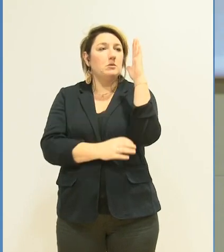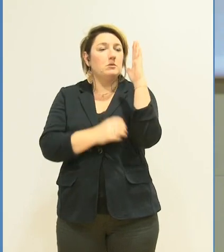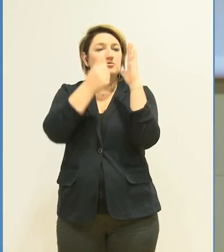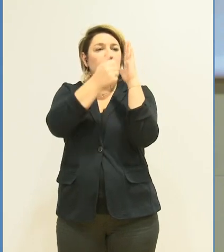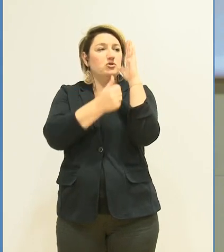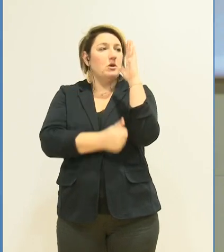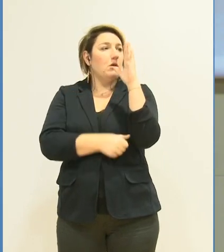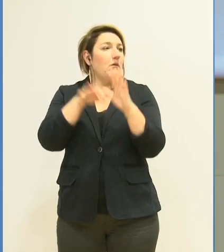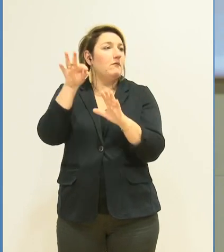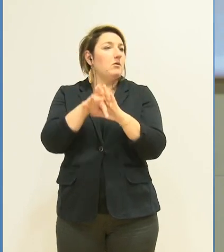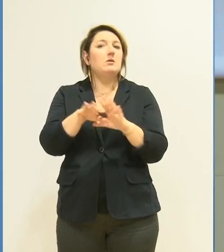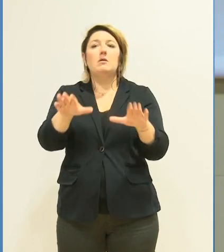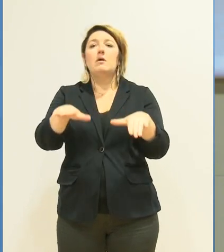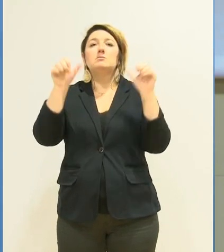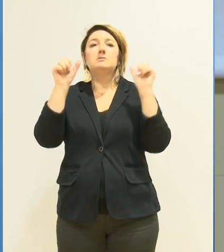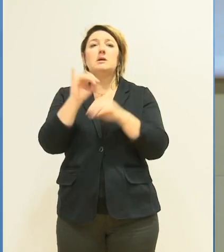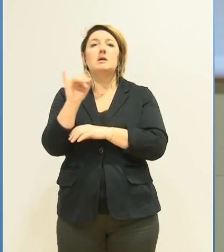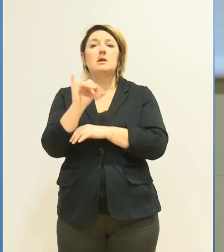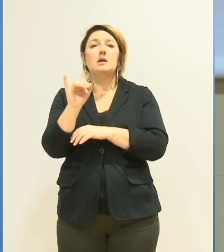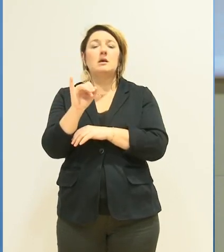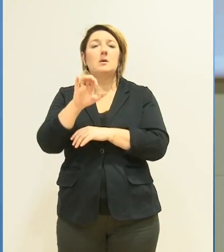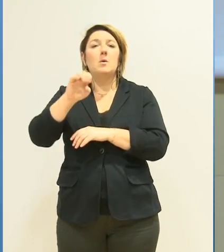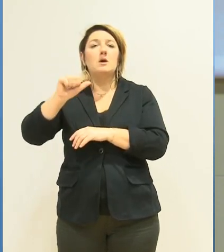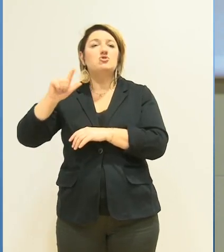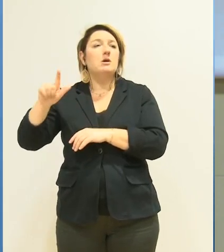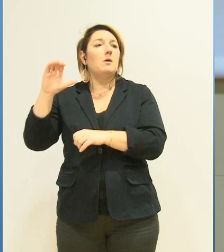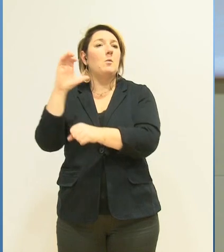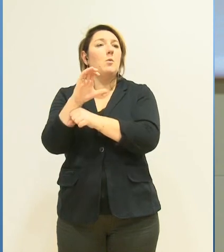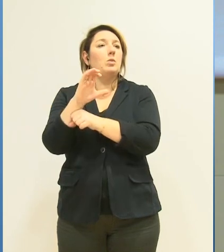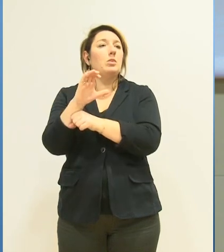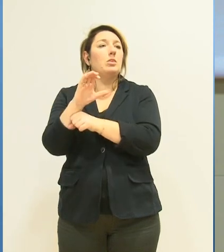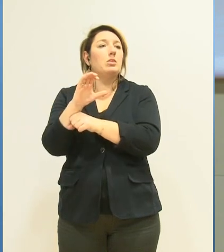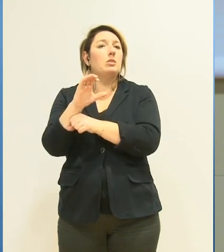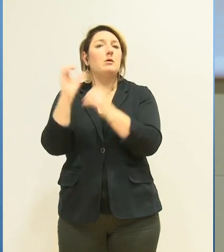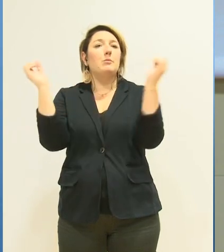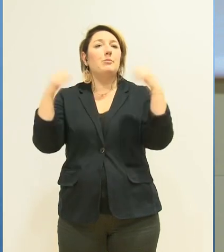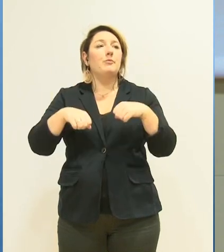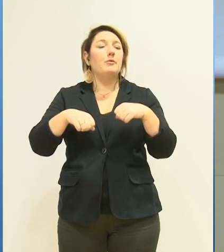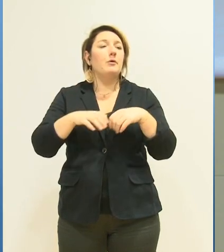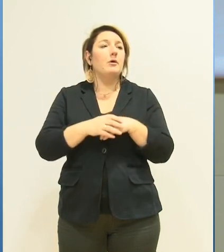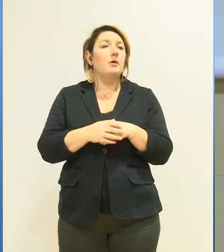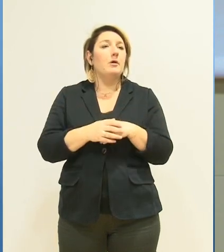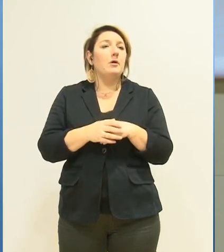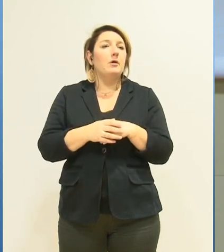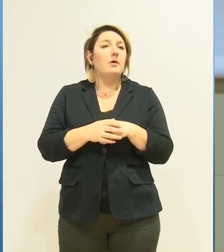qui s'abstient âgées qui votent contre donc qu'ils votent pour